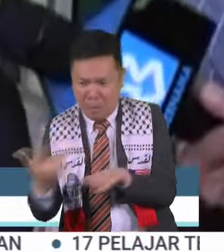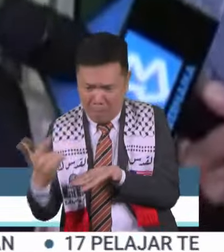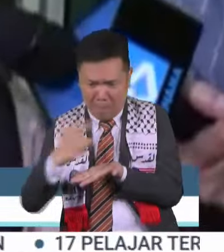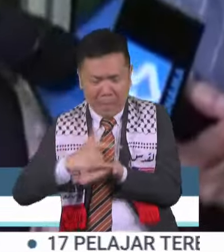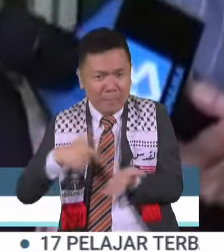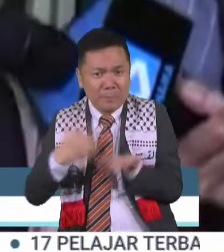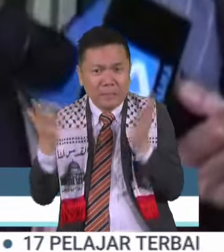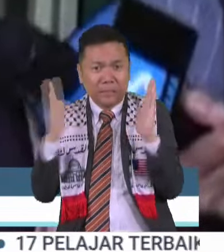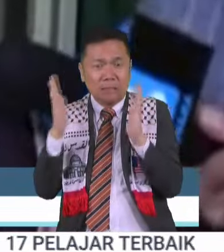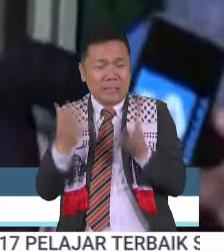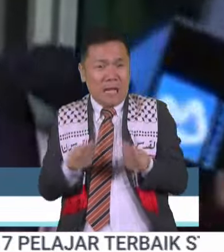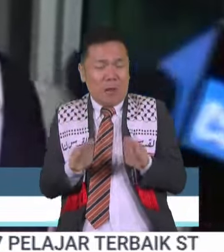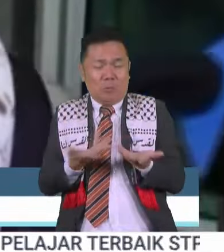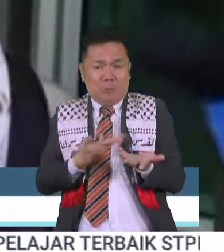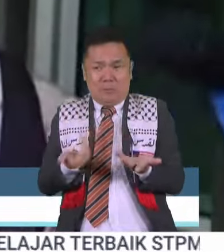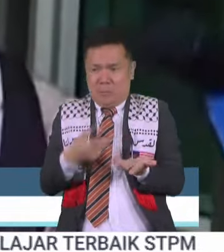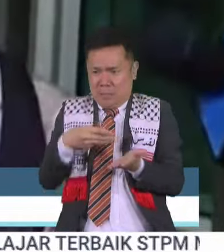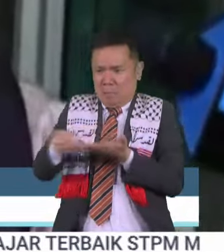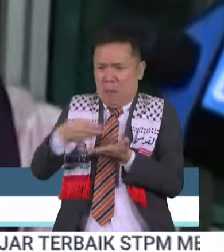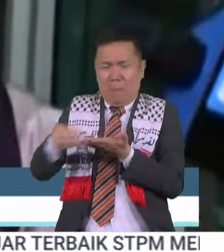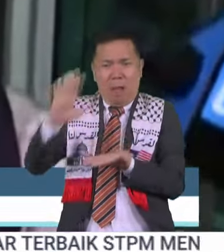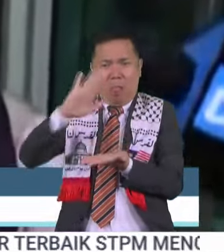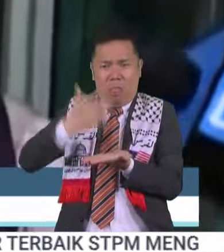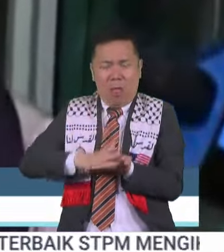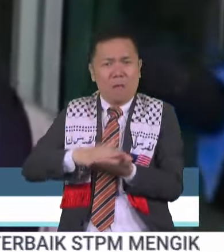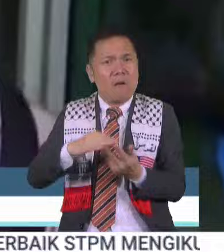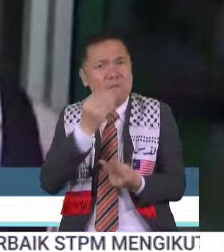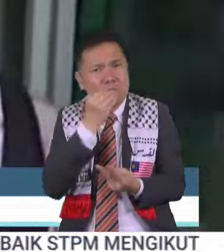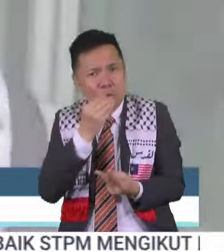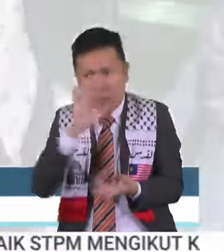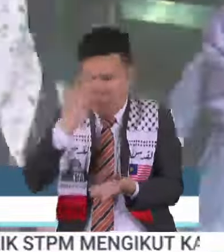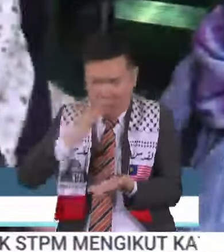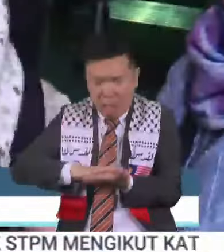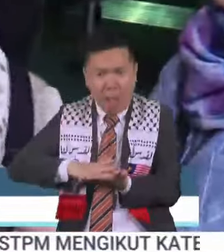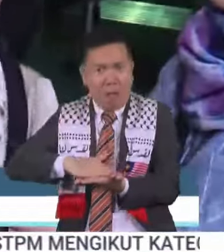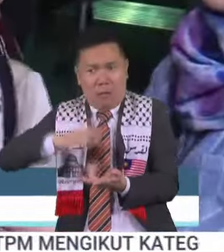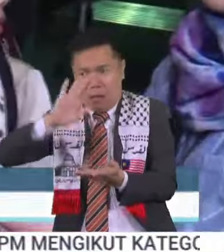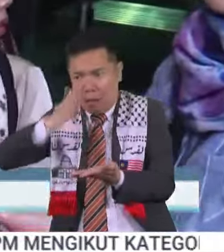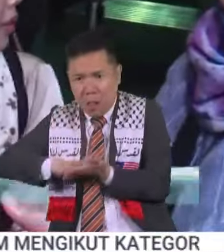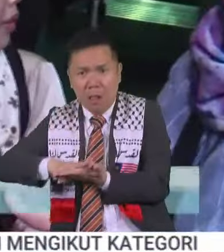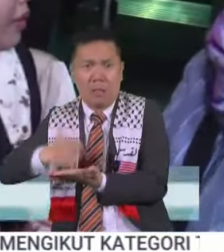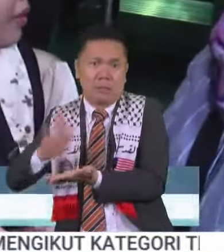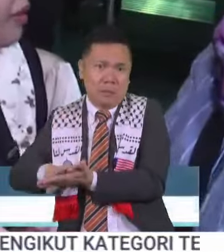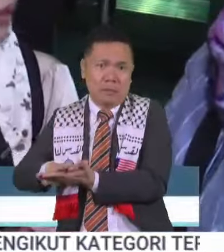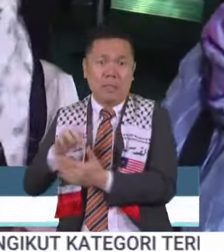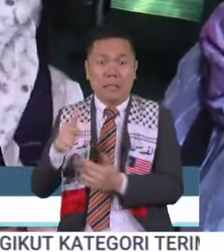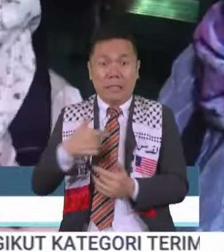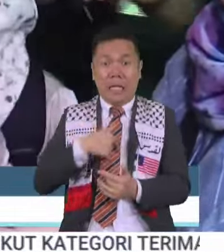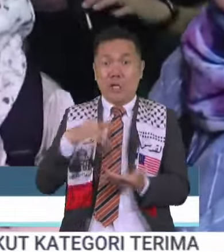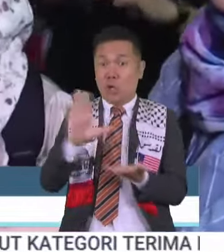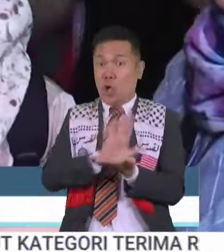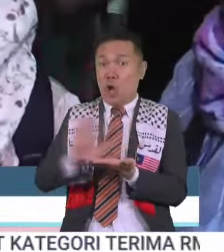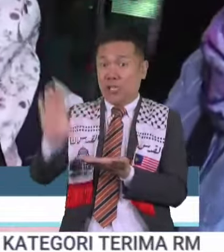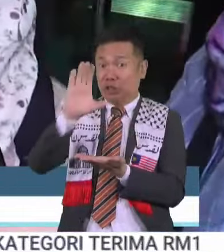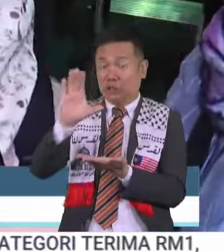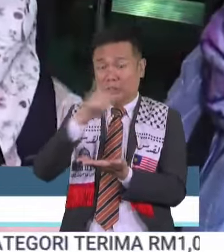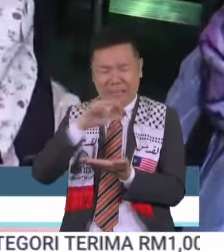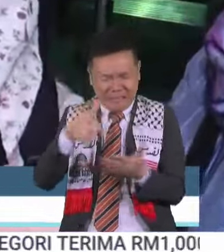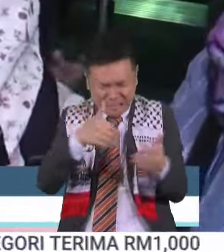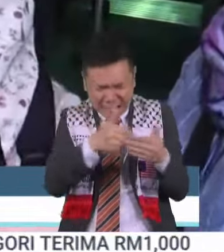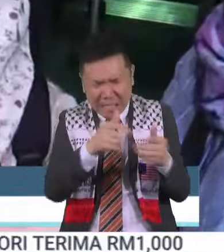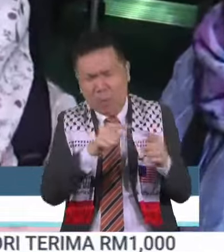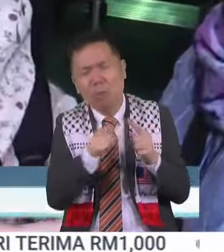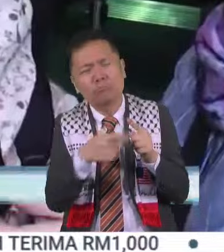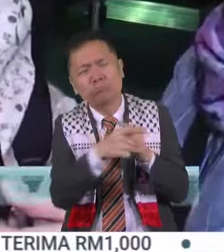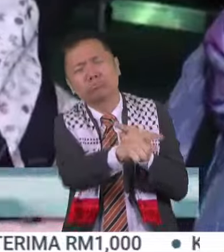macam tu, sebab dah duit dah tak ada, macam makanan pun dah berkurang macam tu. Sebab kami punya college dekat bahagian agak perkampungan,